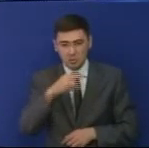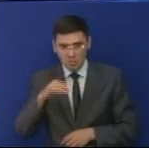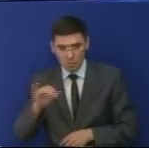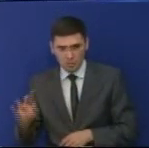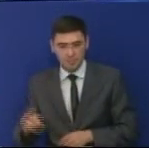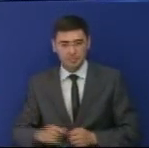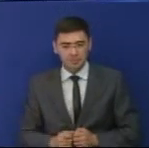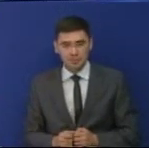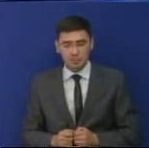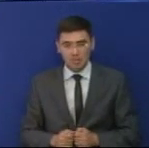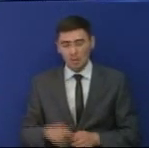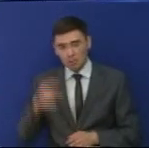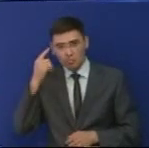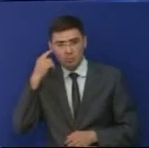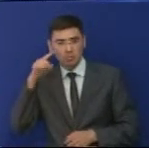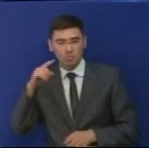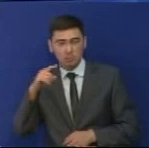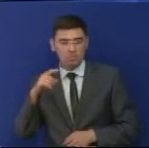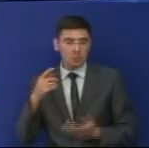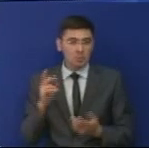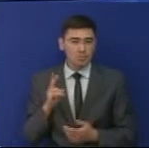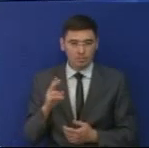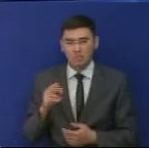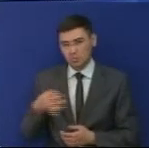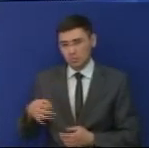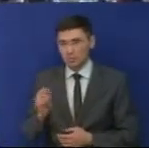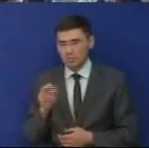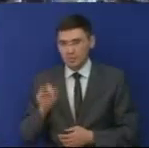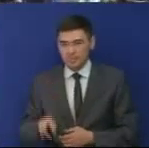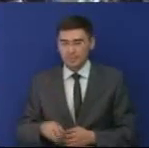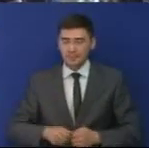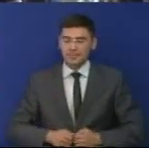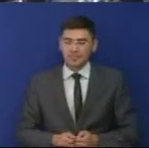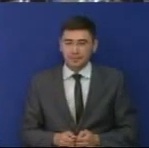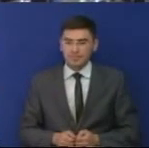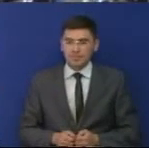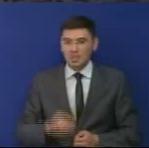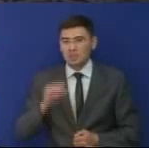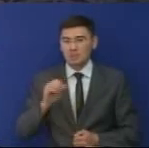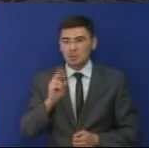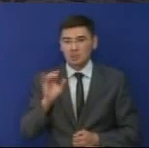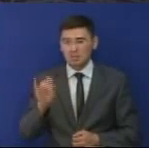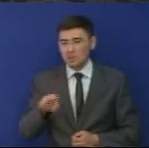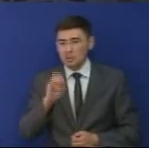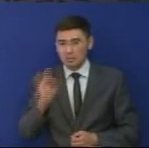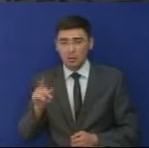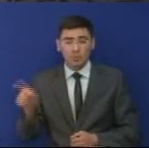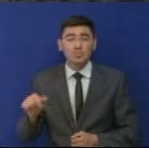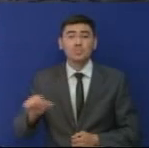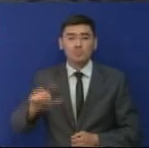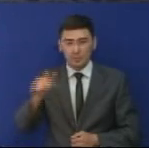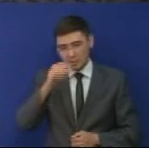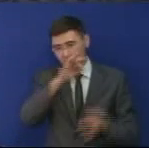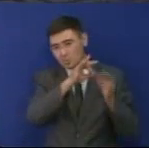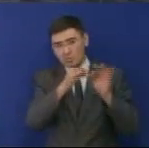спортсмена принадлежит акиму области Даниалу Ахметову. Жаксалык Ушкемпиров – первый казах, завоевавший на Олимпиаде золотую